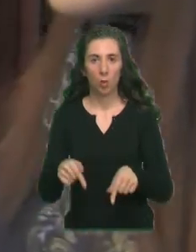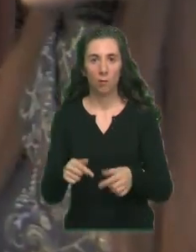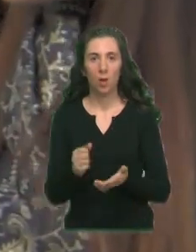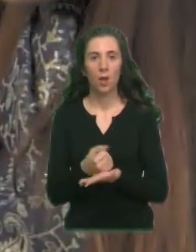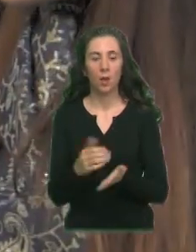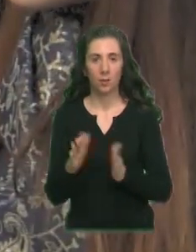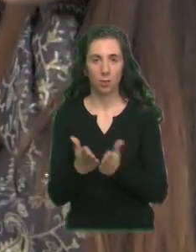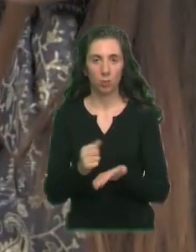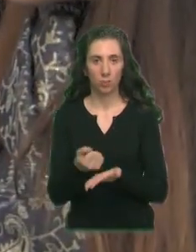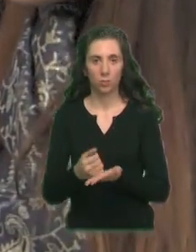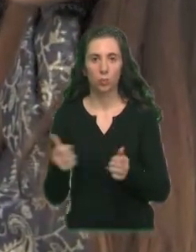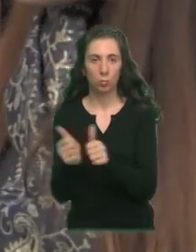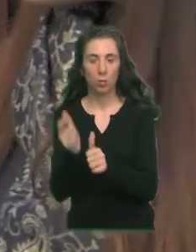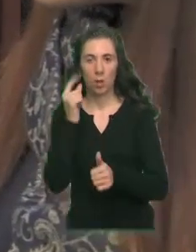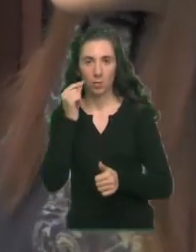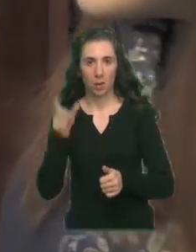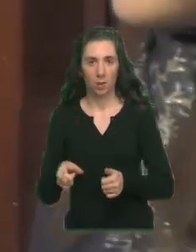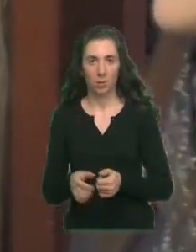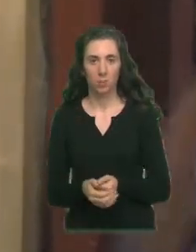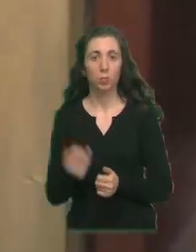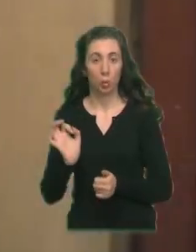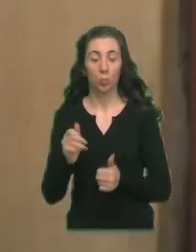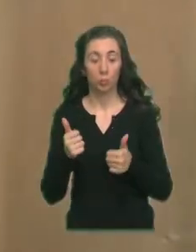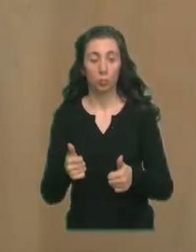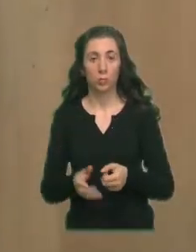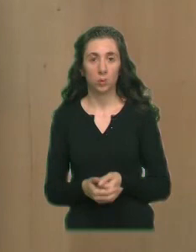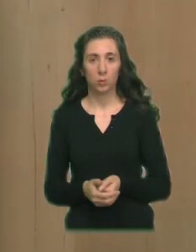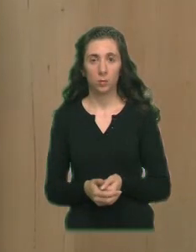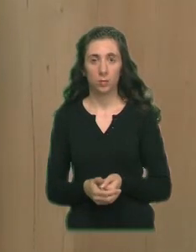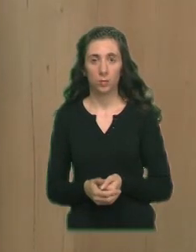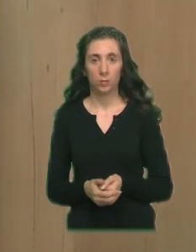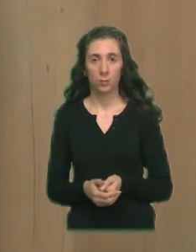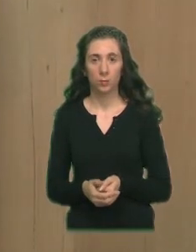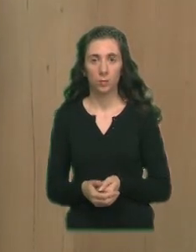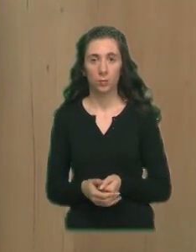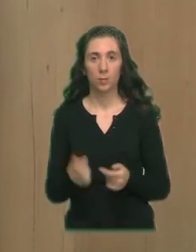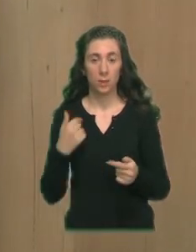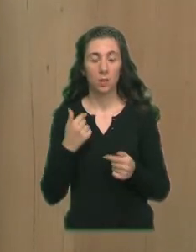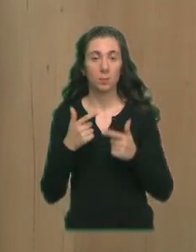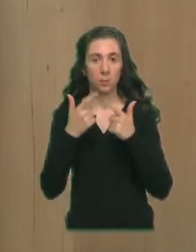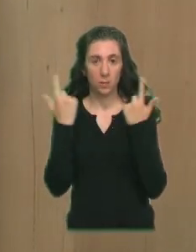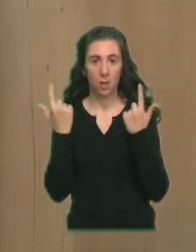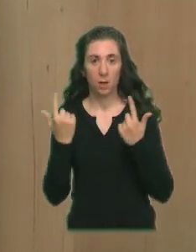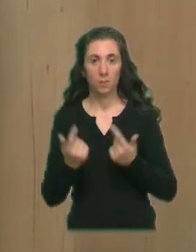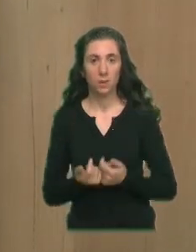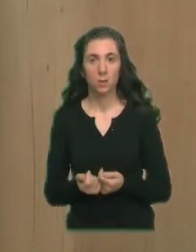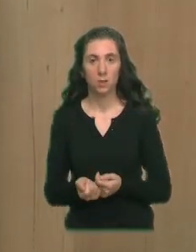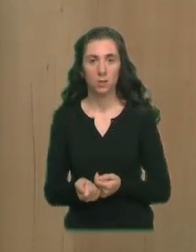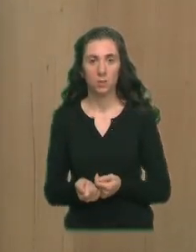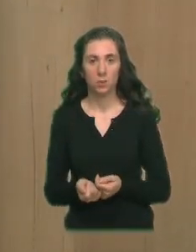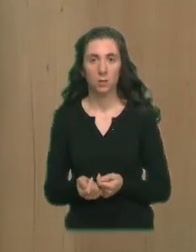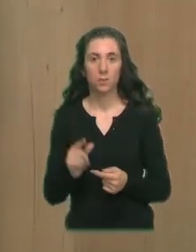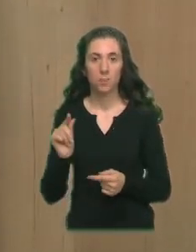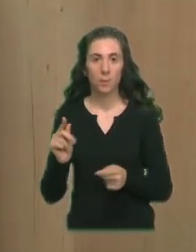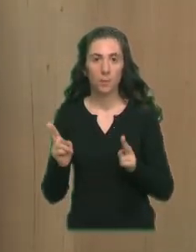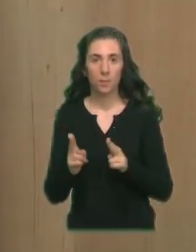u knjigovežnici sa ocem? A dobro, super. Inače sam savjestan da onako znam malo, da